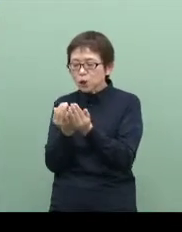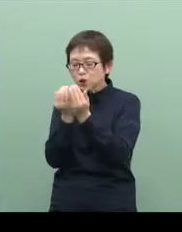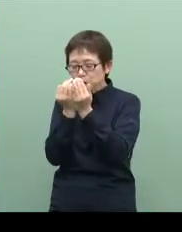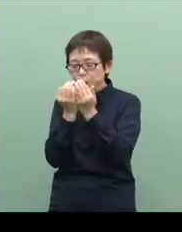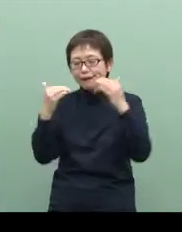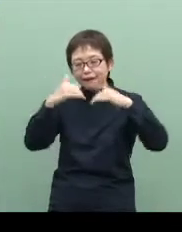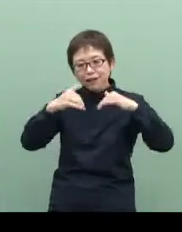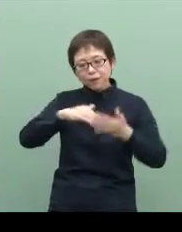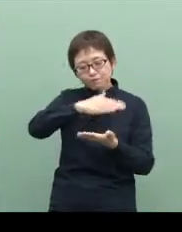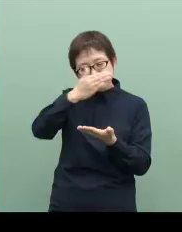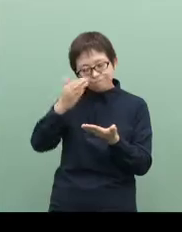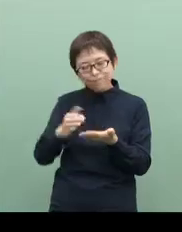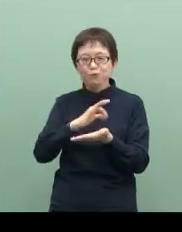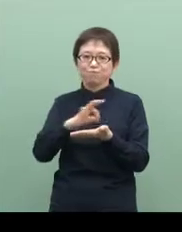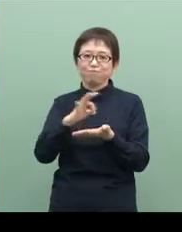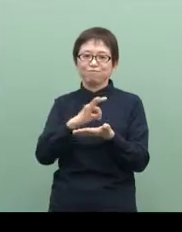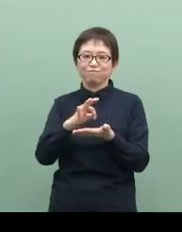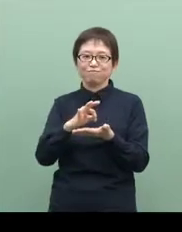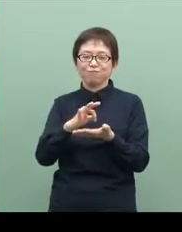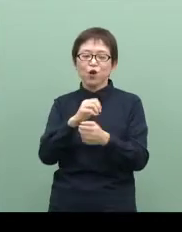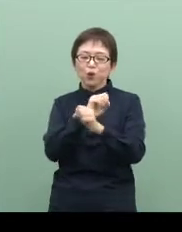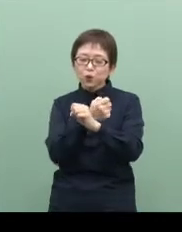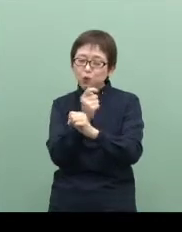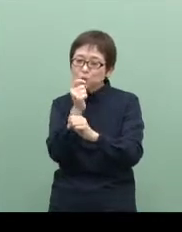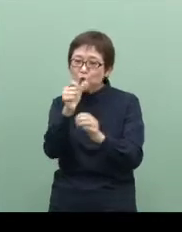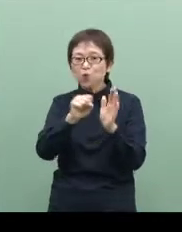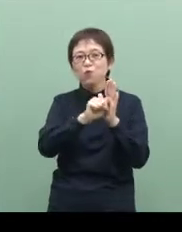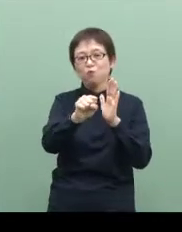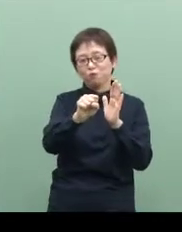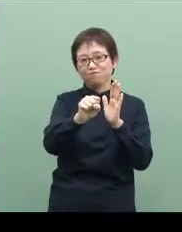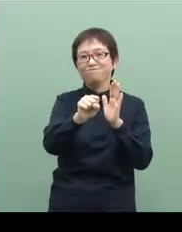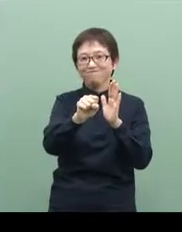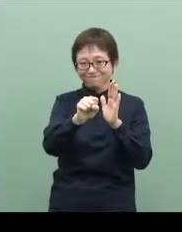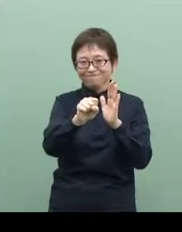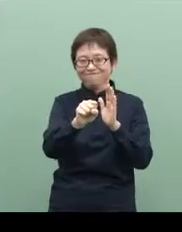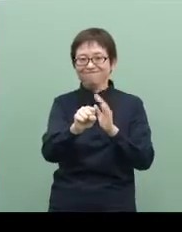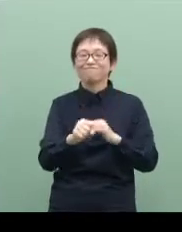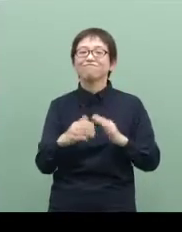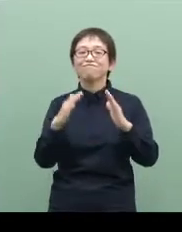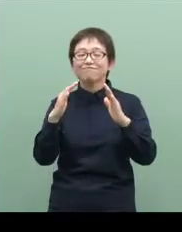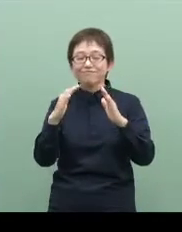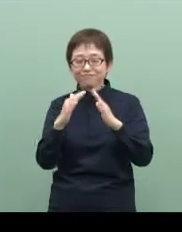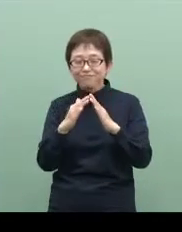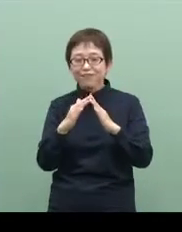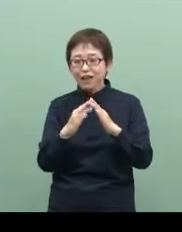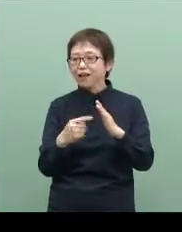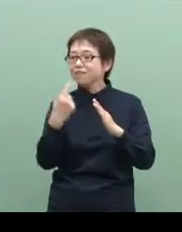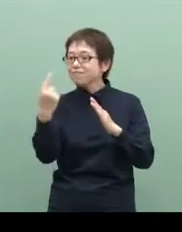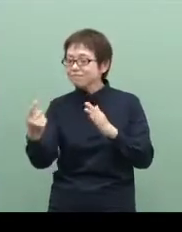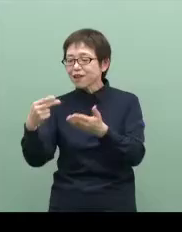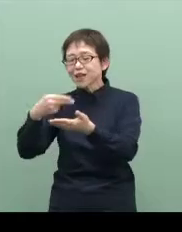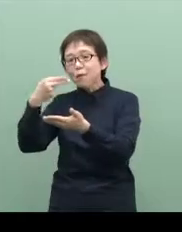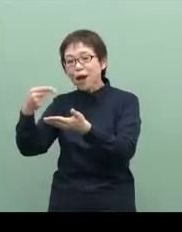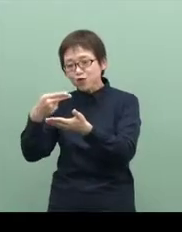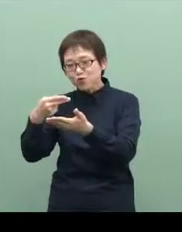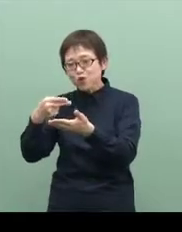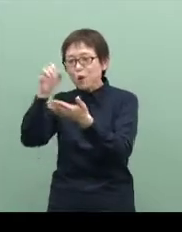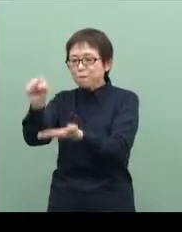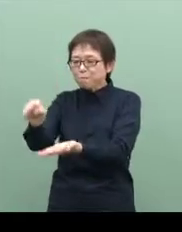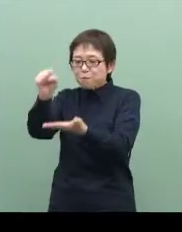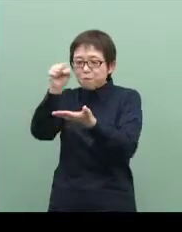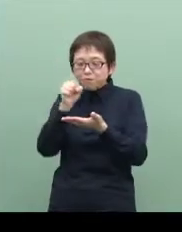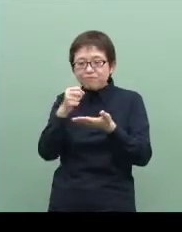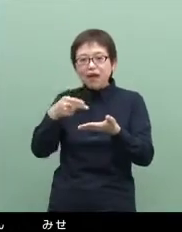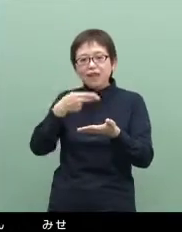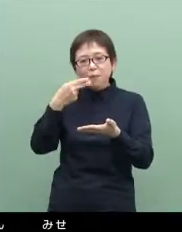るなど、ちょっとした工夫が効果的です。そして外食やテイクアウトの食事の参